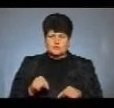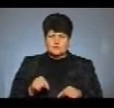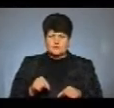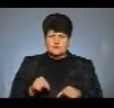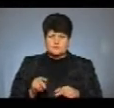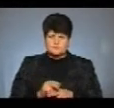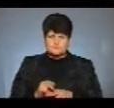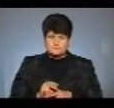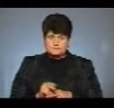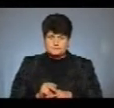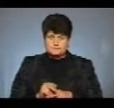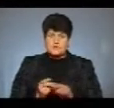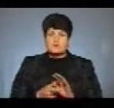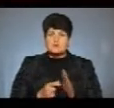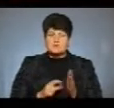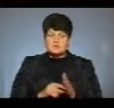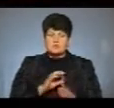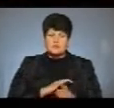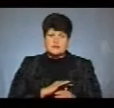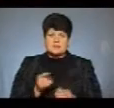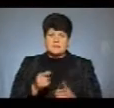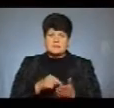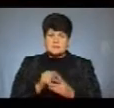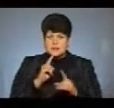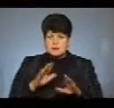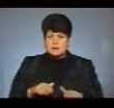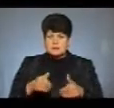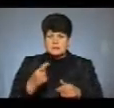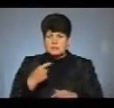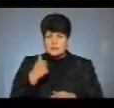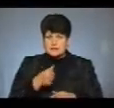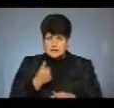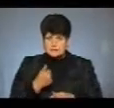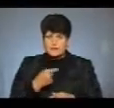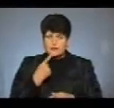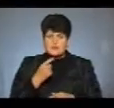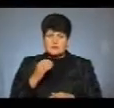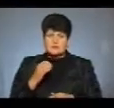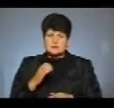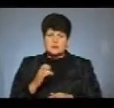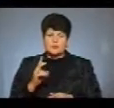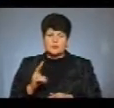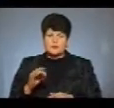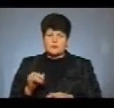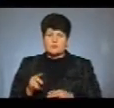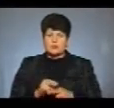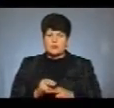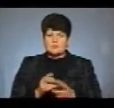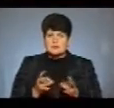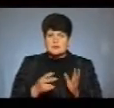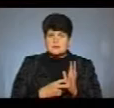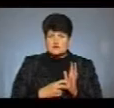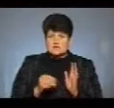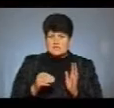терапії. Приміщення в користування ветеранам Тернопільська міська рада надала на рік. За словами Сергія Коновала, на його ремонт потрібно понад 700